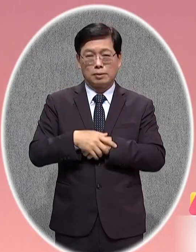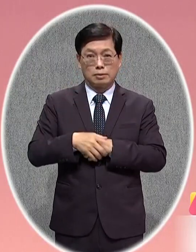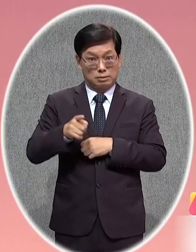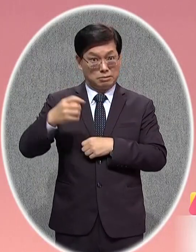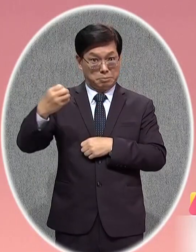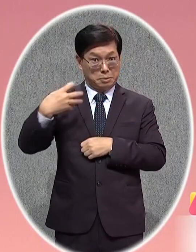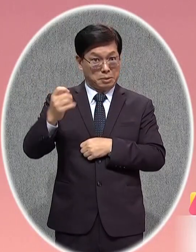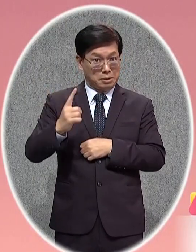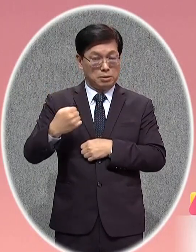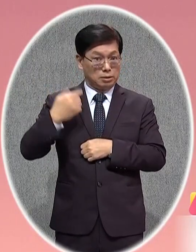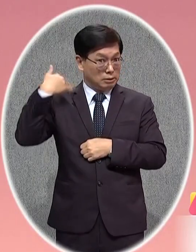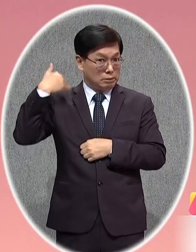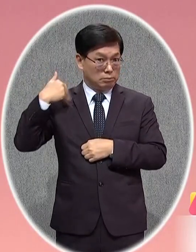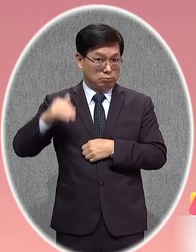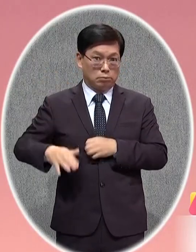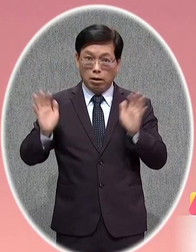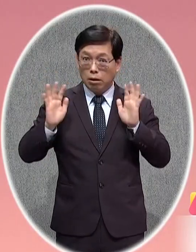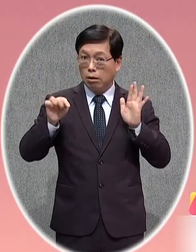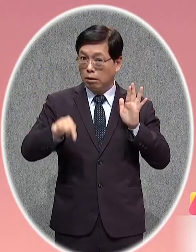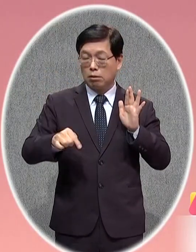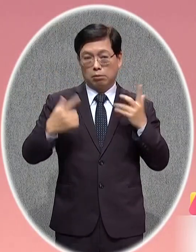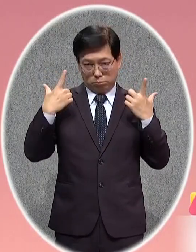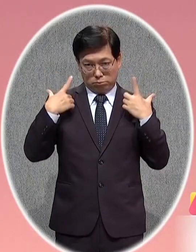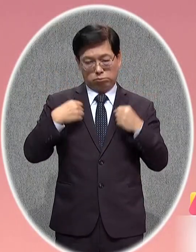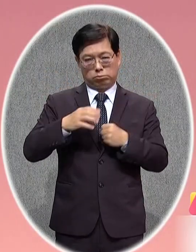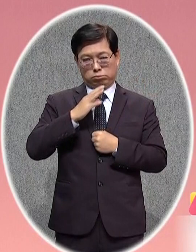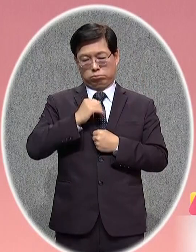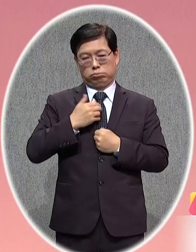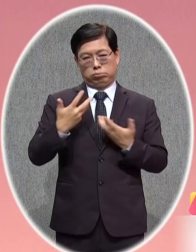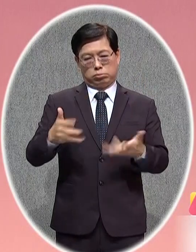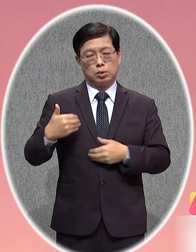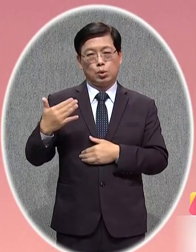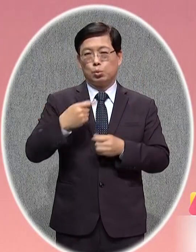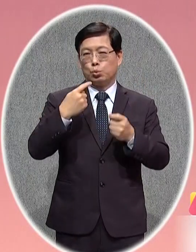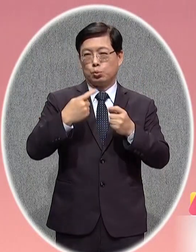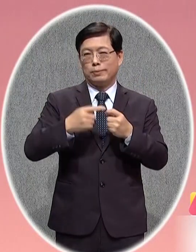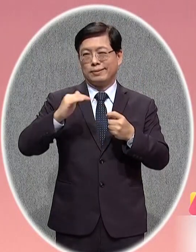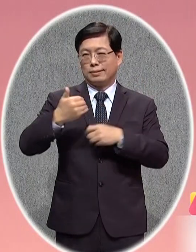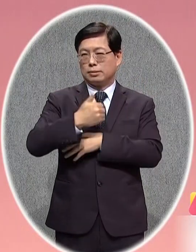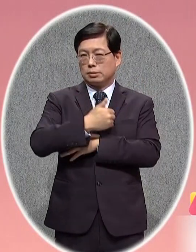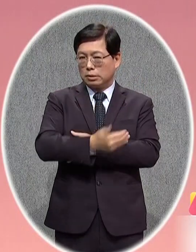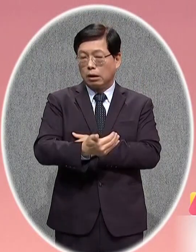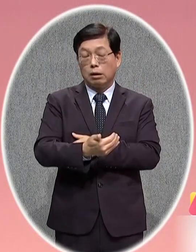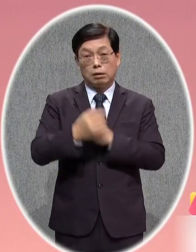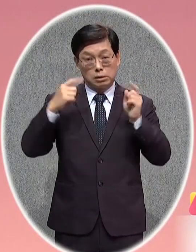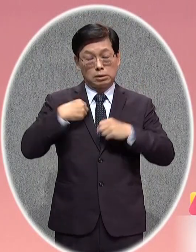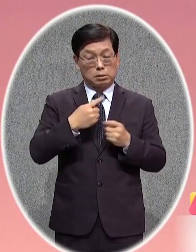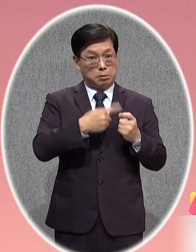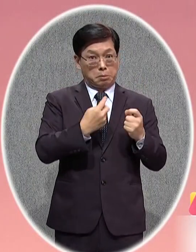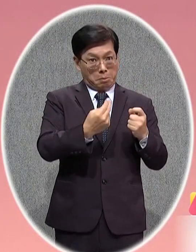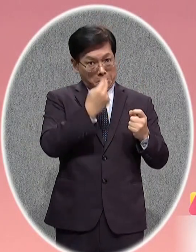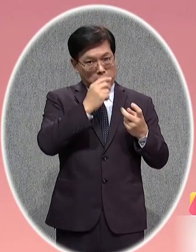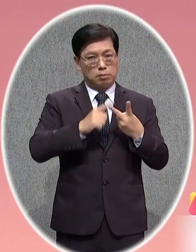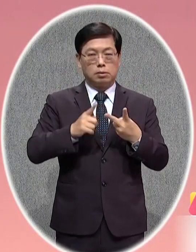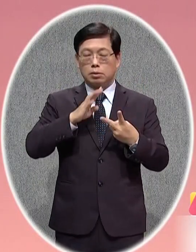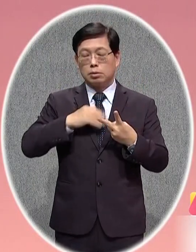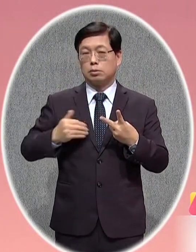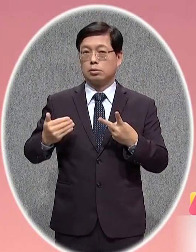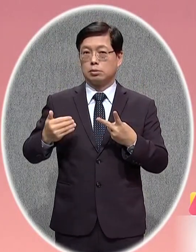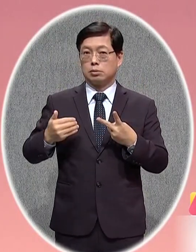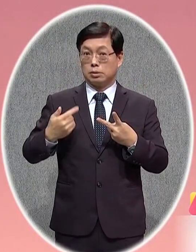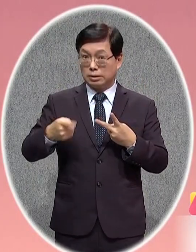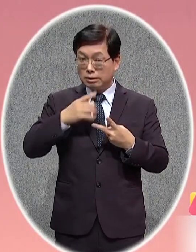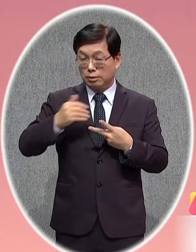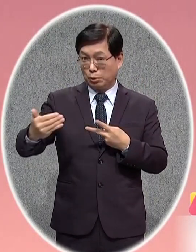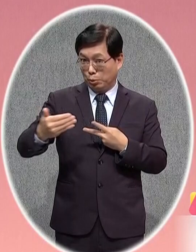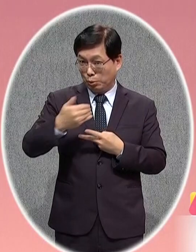他们说他们小时候这里基本上就是鱼米之乡，因为他们不然就是闻到稻香，不然就是闻到